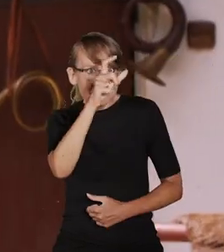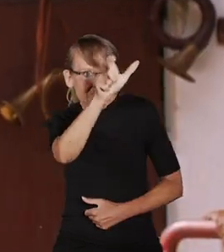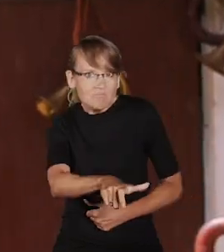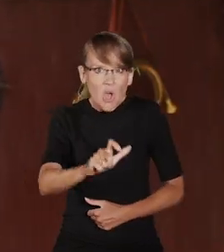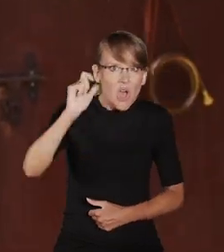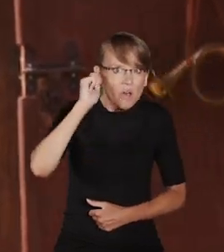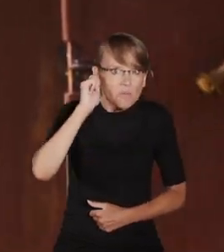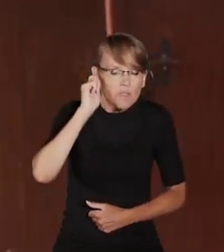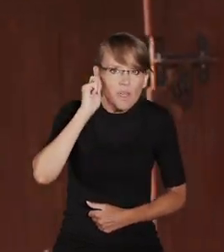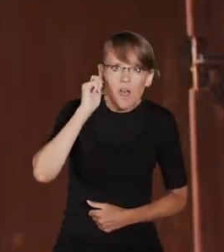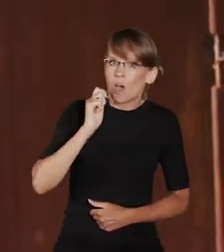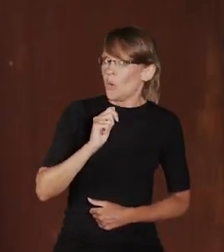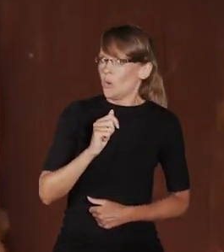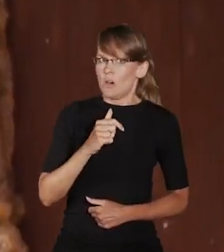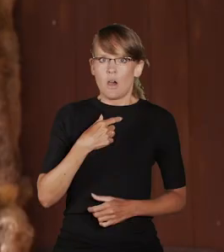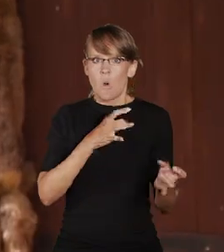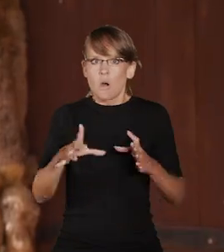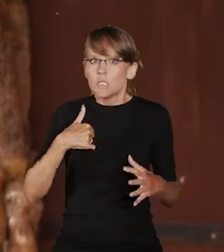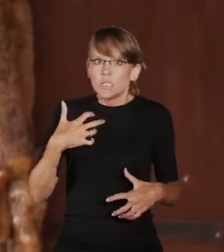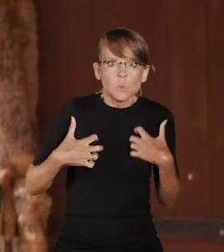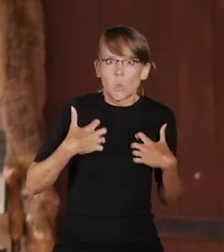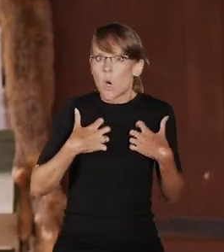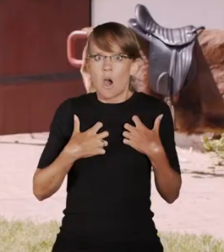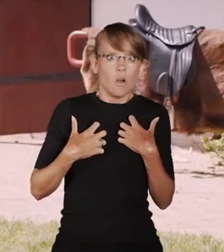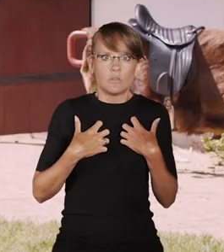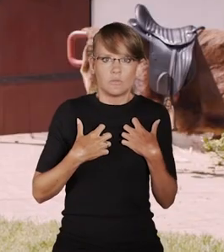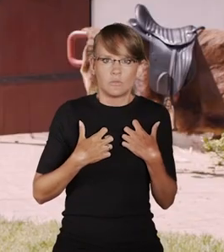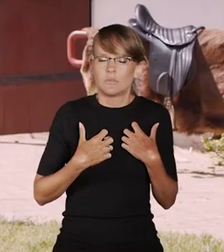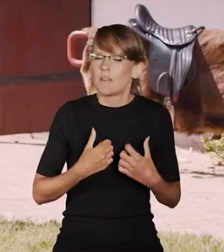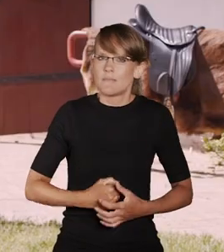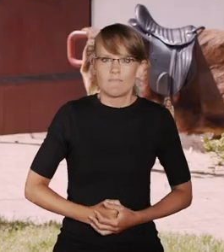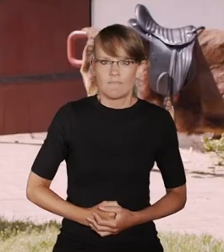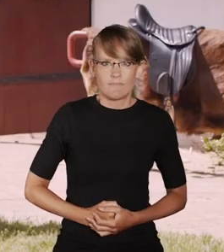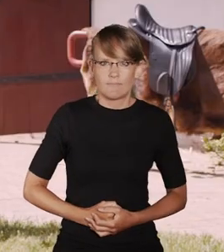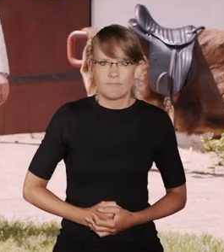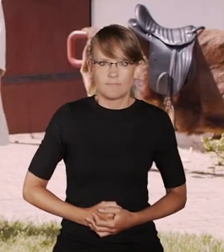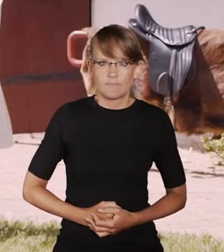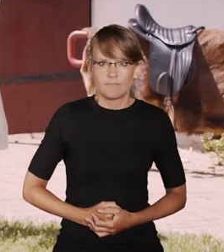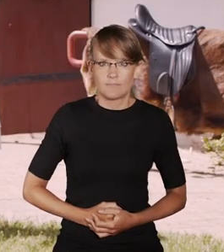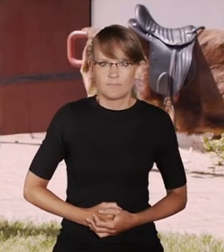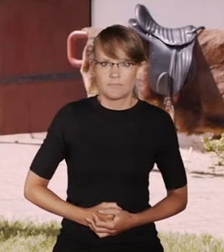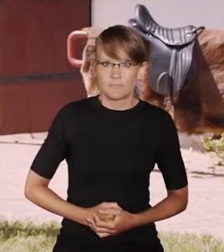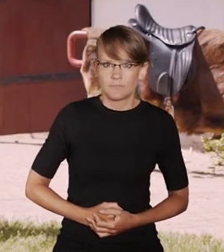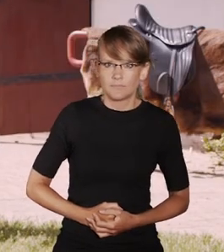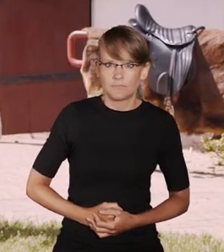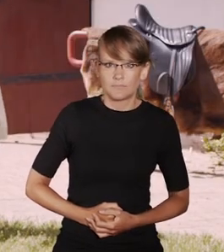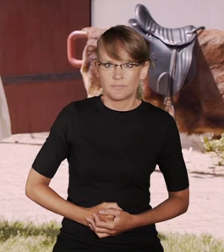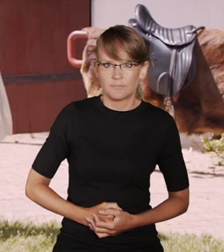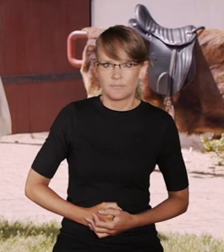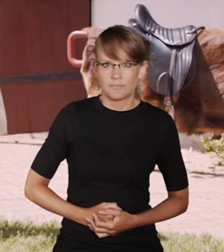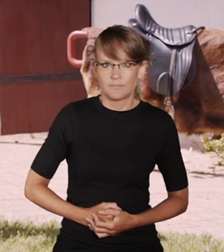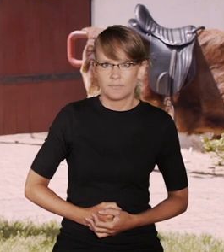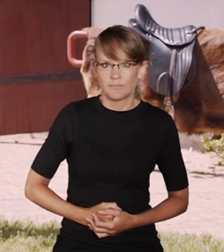nigdy nie lubiłem i nie lubię gadać z kobietami. Ja wolę siedzieć na beczce prochu, niż gadać z kobietą. Jak tylko z daleka. A zobaczę